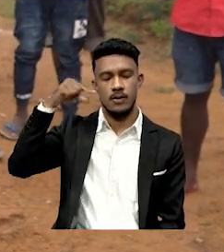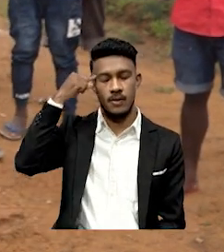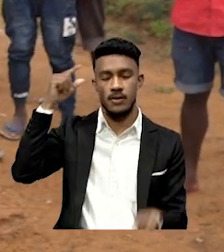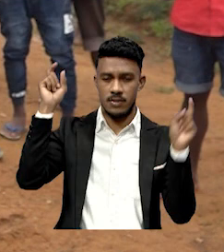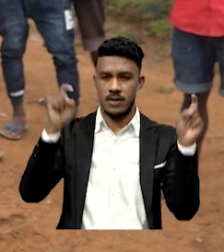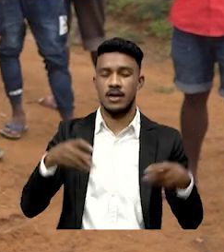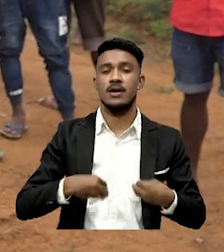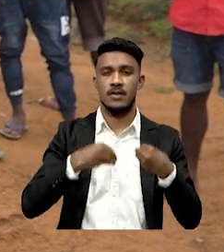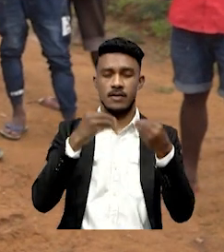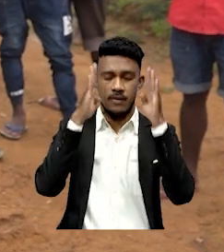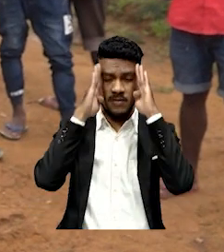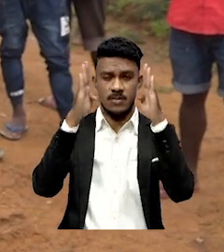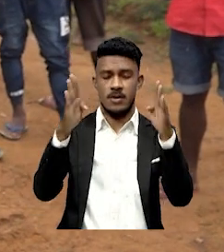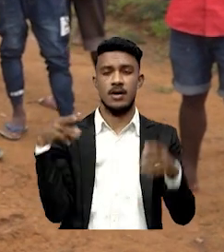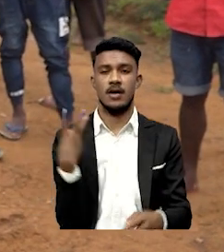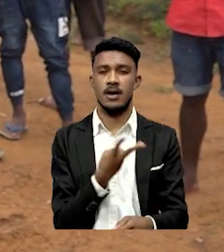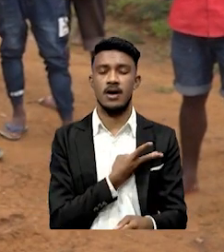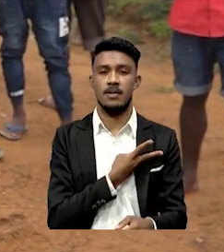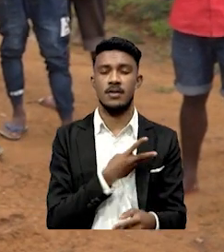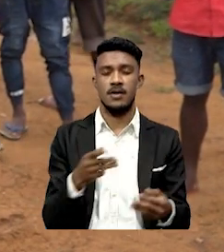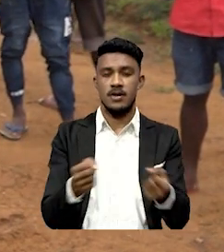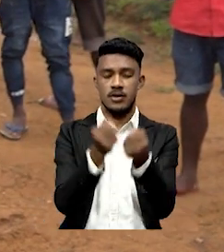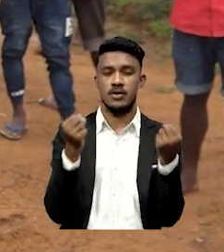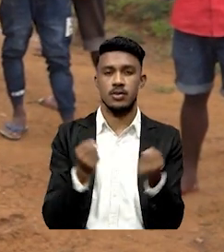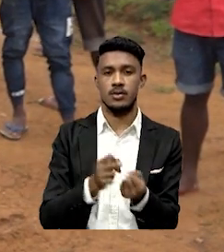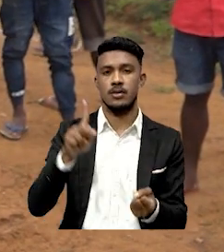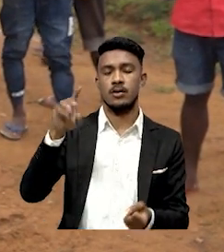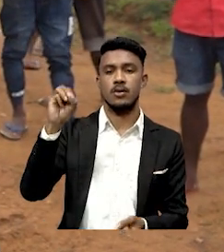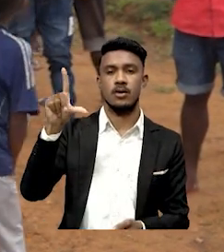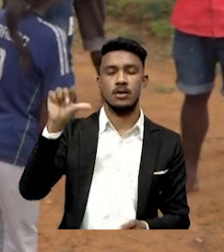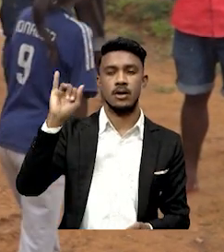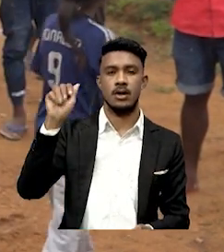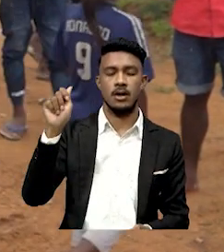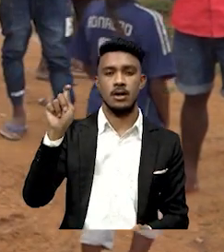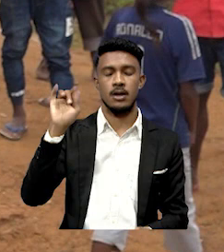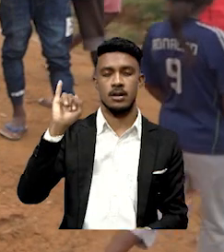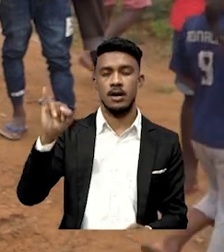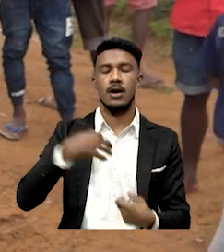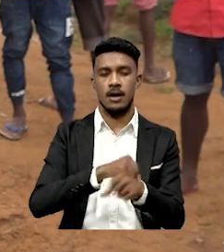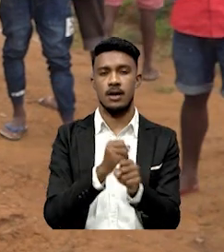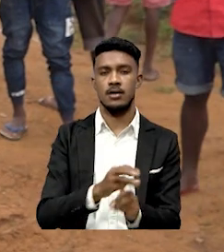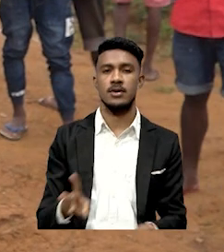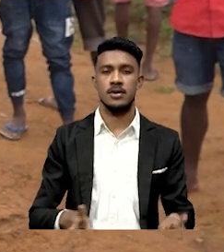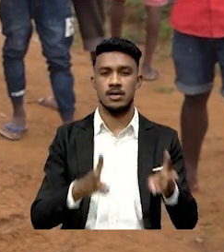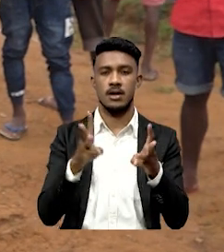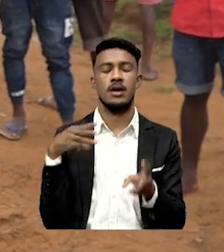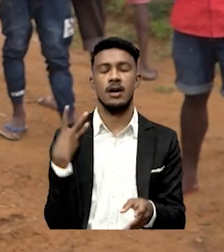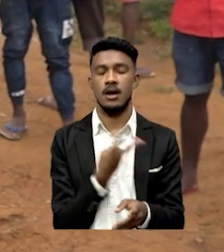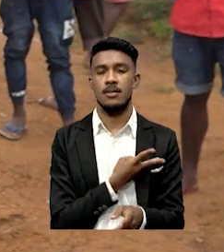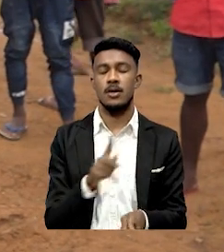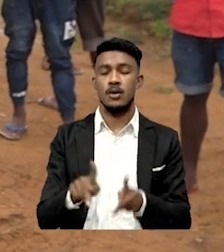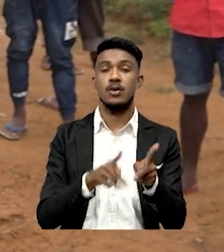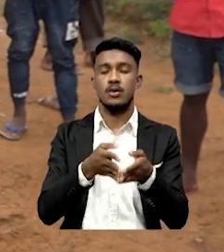matam nete ko ami desa kulati, halu nete ki estrada de. Ami husi dili makirane, ami susira de tu erin